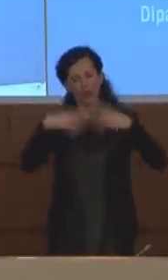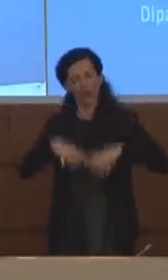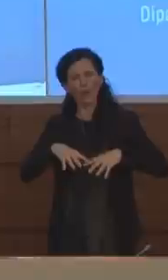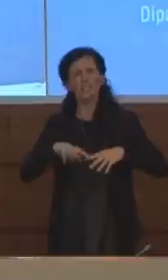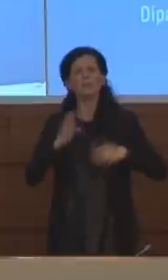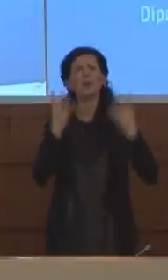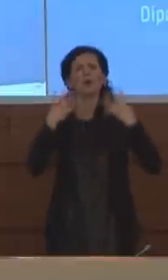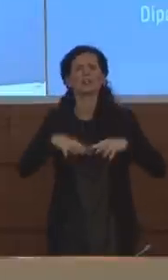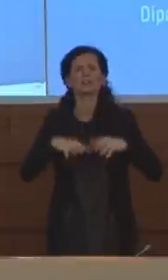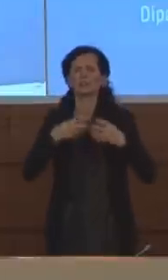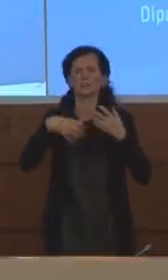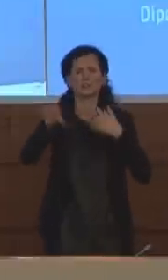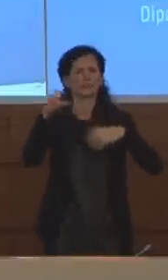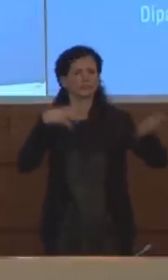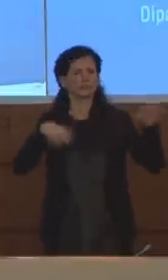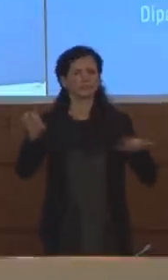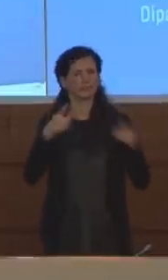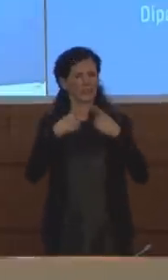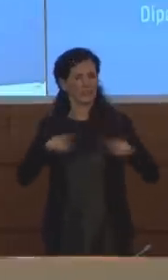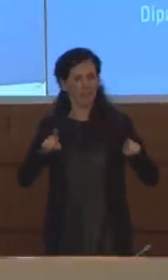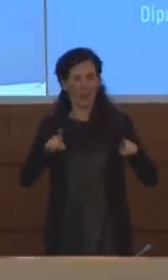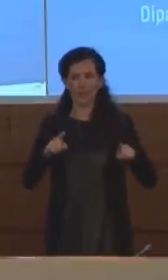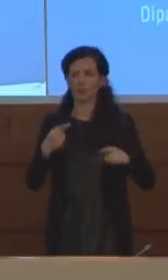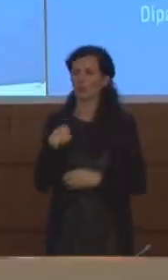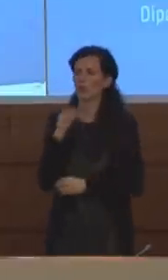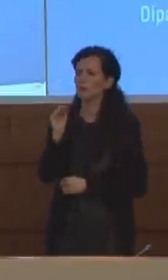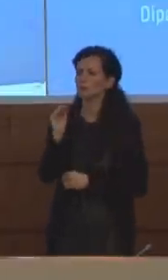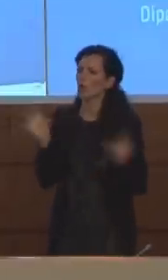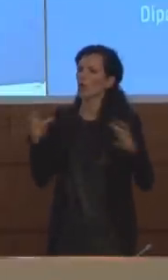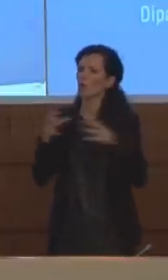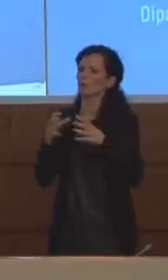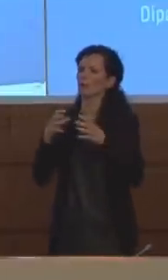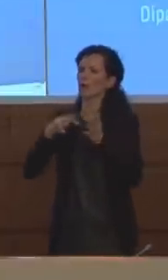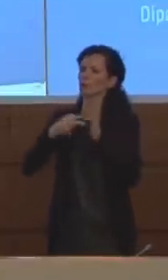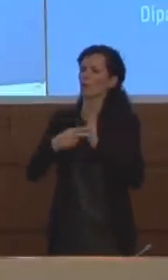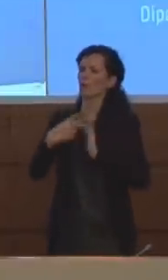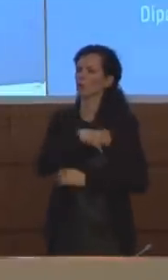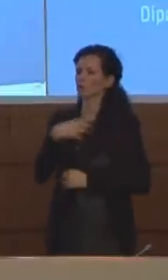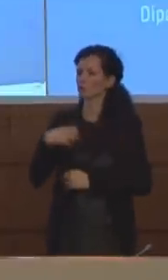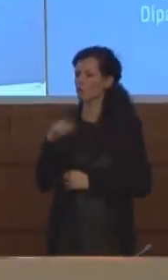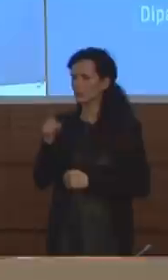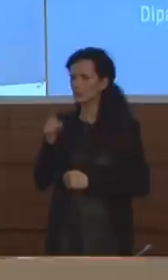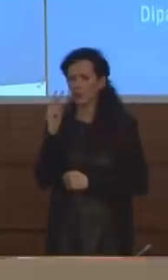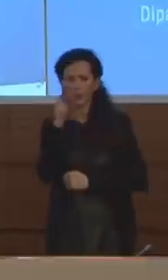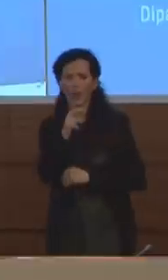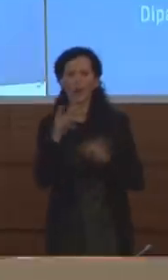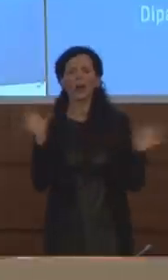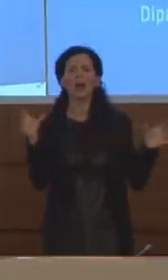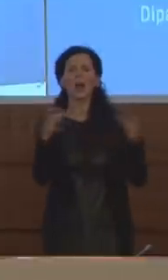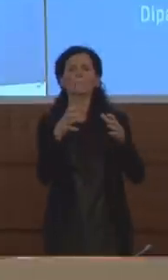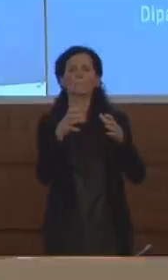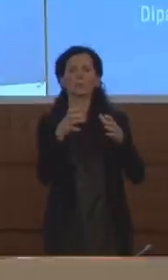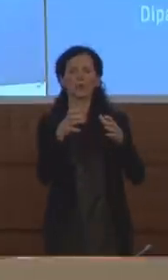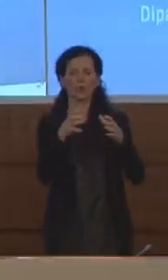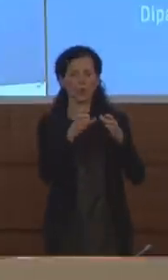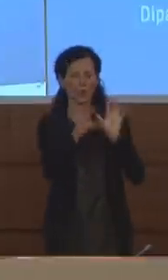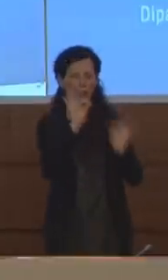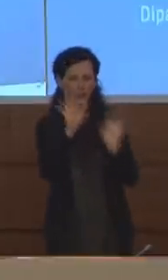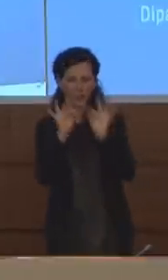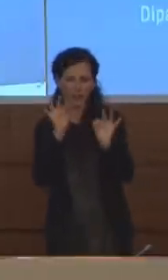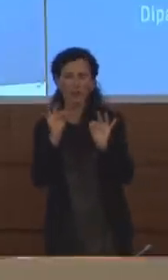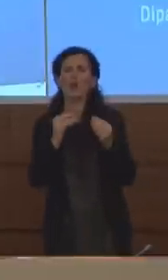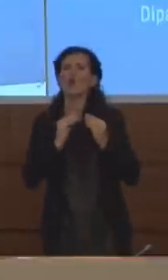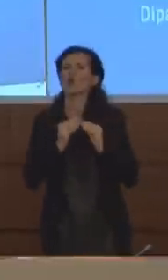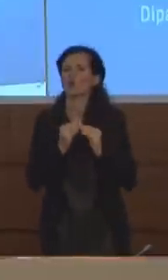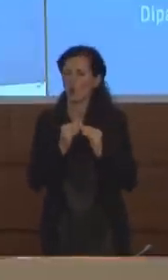sparso io vorrei chiedere al comitato tecnico scientifico come intende gestire questa campionatura quali lines di guida sono state